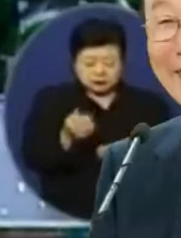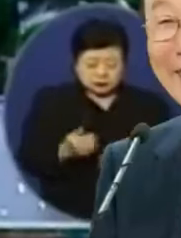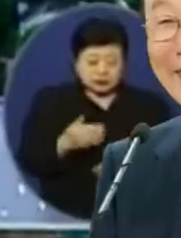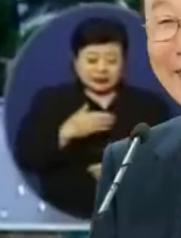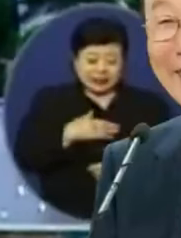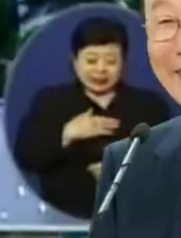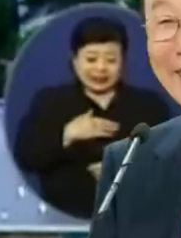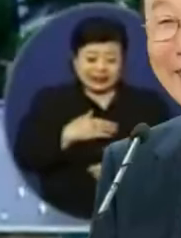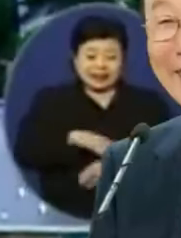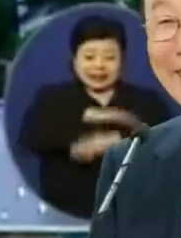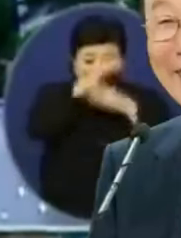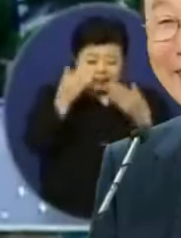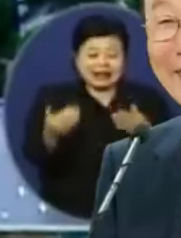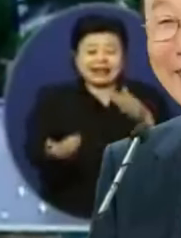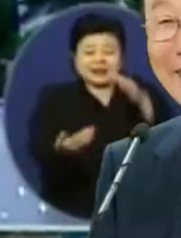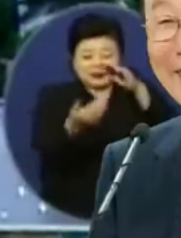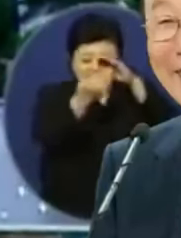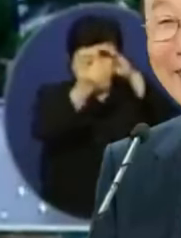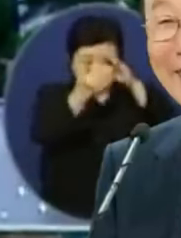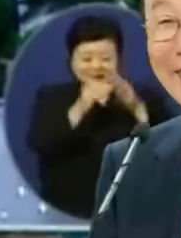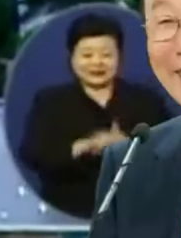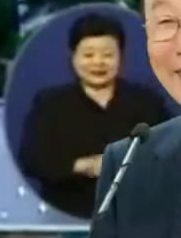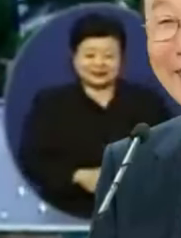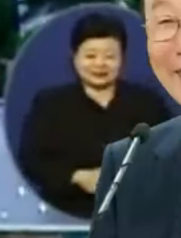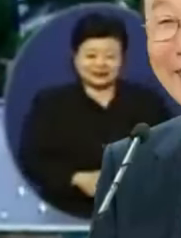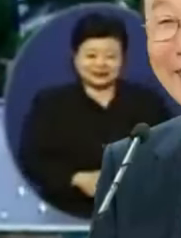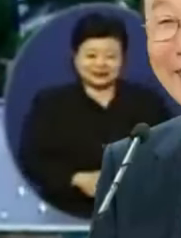내가 다 이루었다,